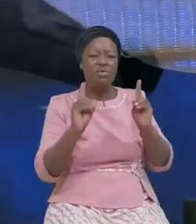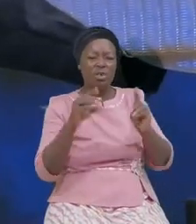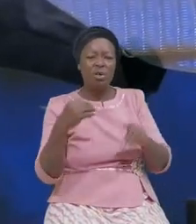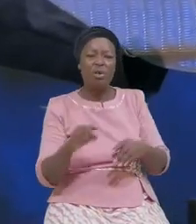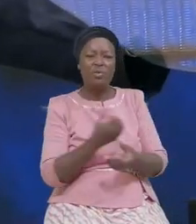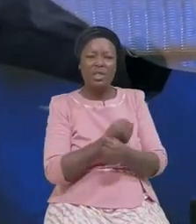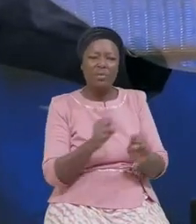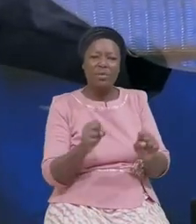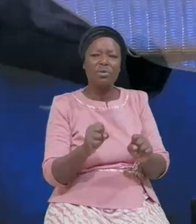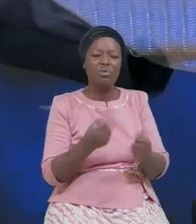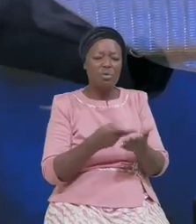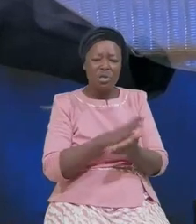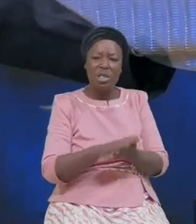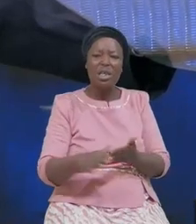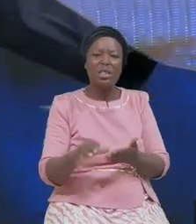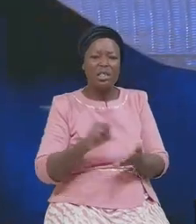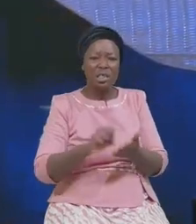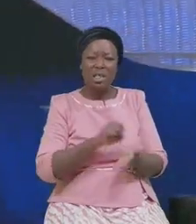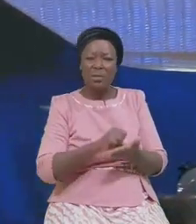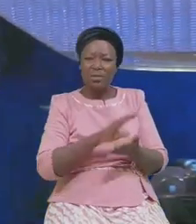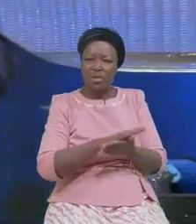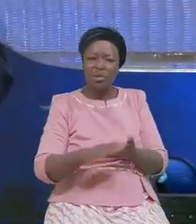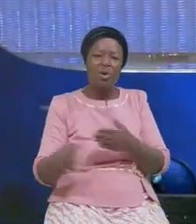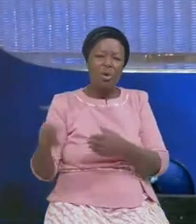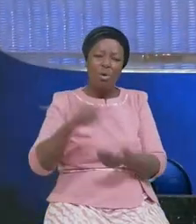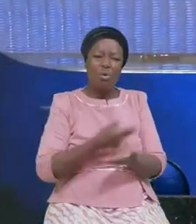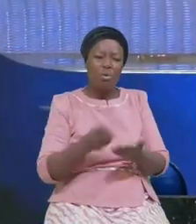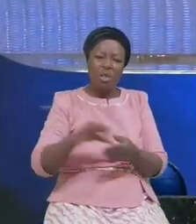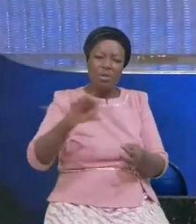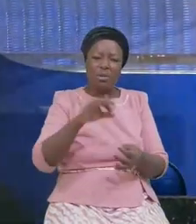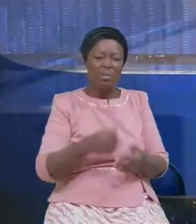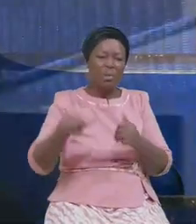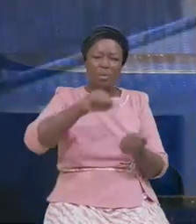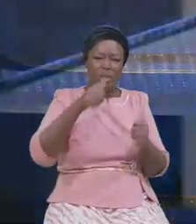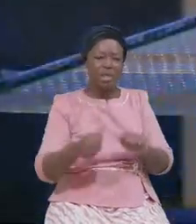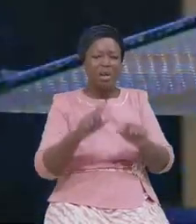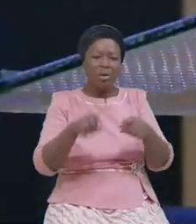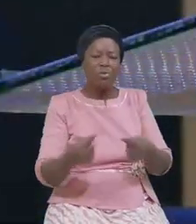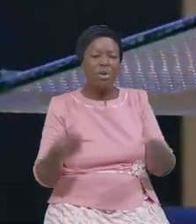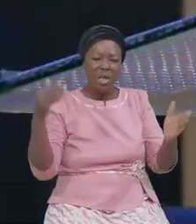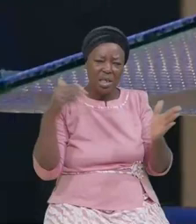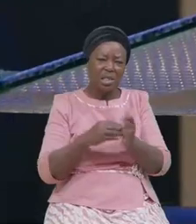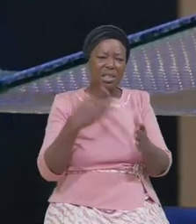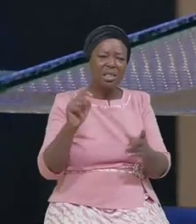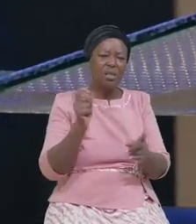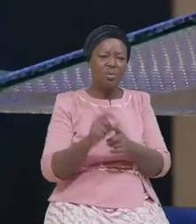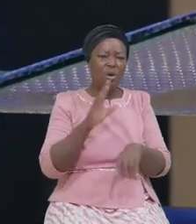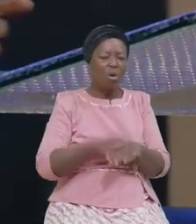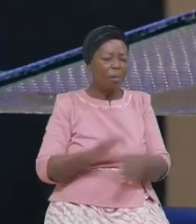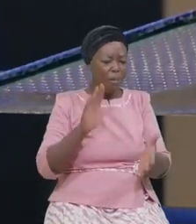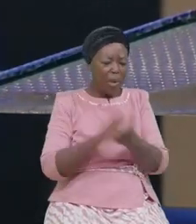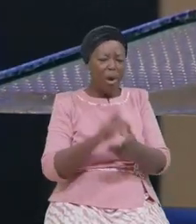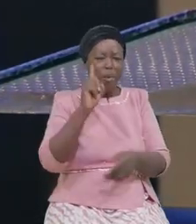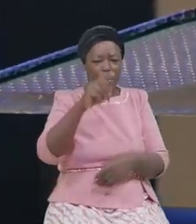la sanctification, du baptême dans le Saint-Esprit, contredisant la parole sur le mariage, un homme et